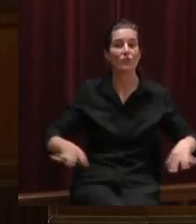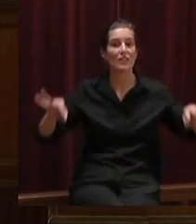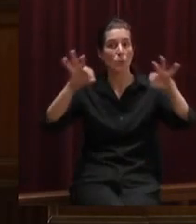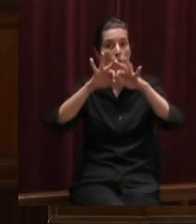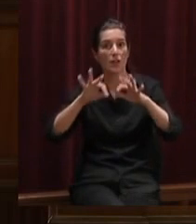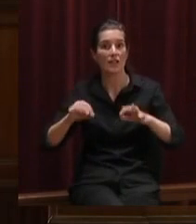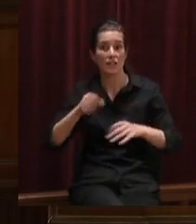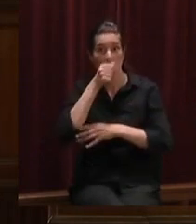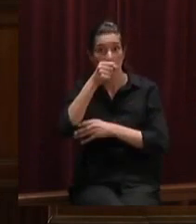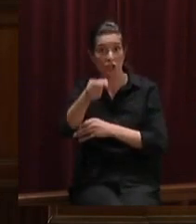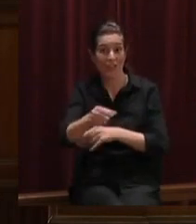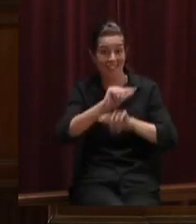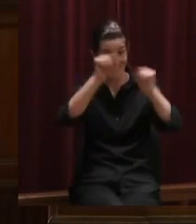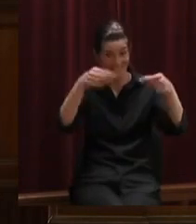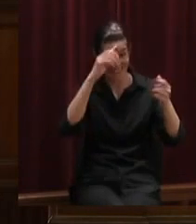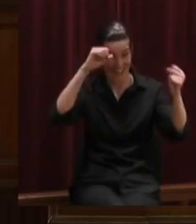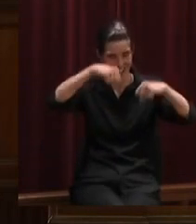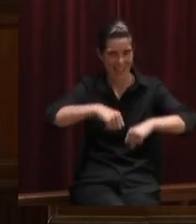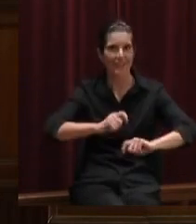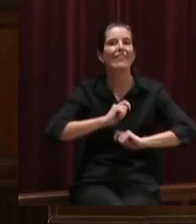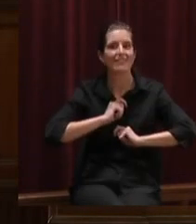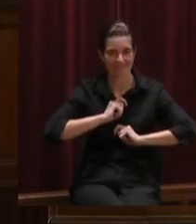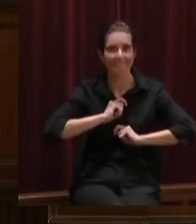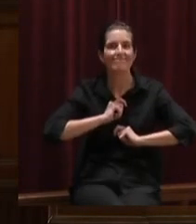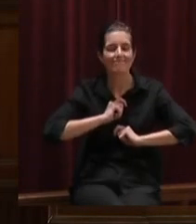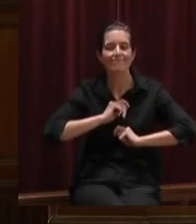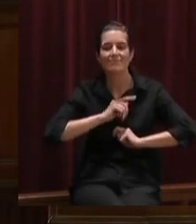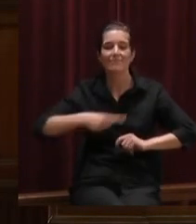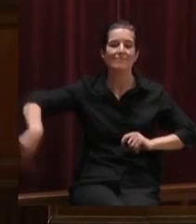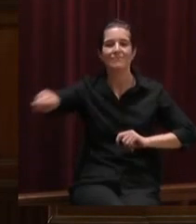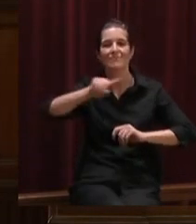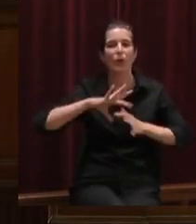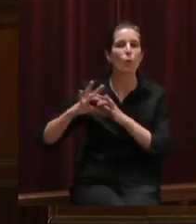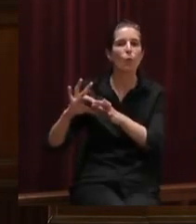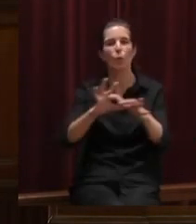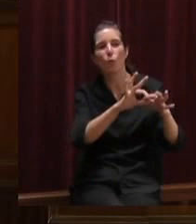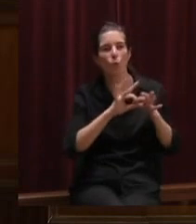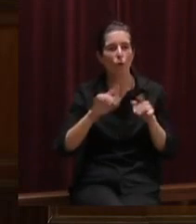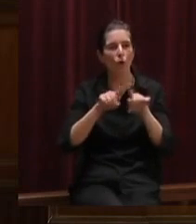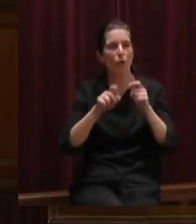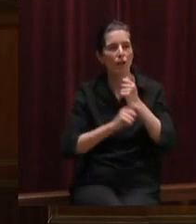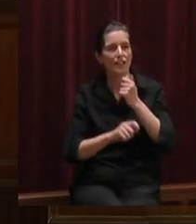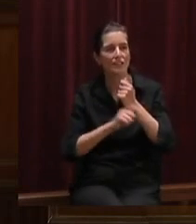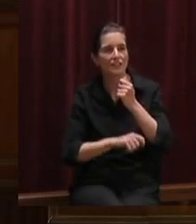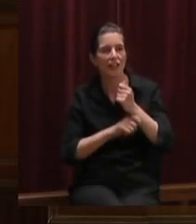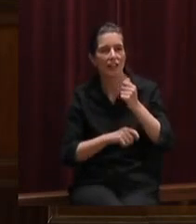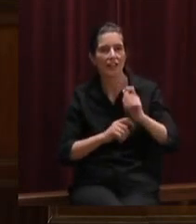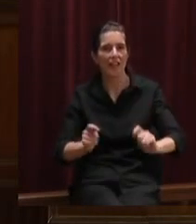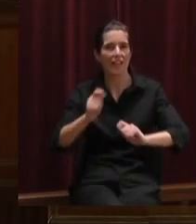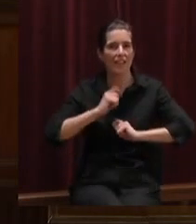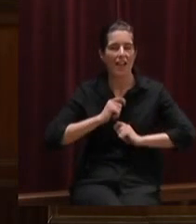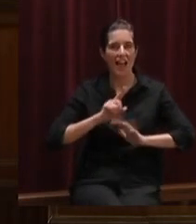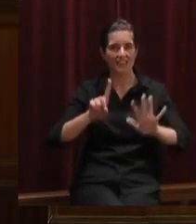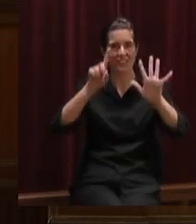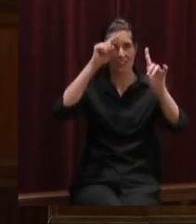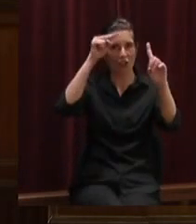Podem i el Partit Socialista. Junts, dibuixem una estratègia que ens ha de permetre afrontar i superar 6 grans reptes,